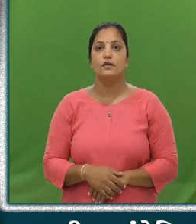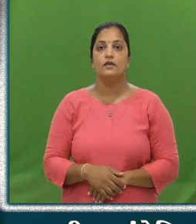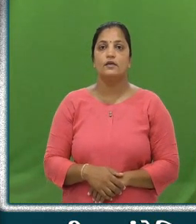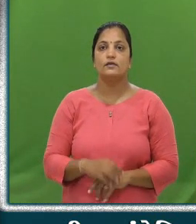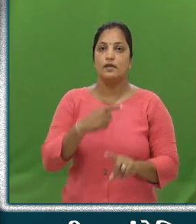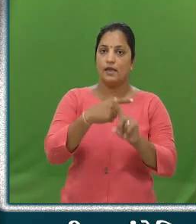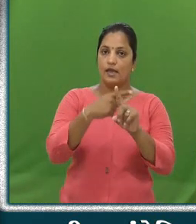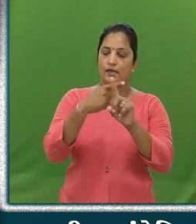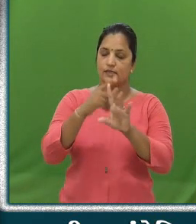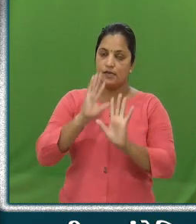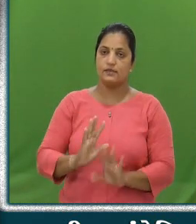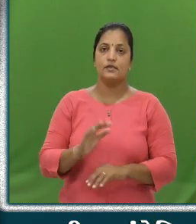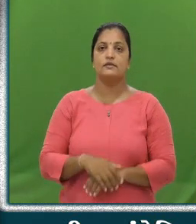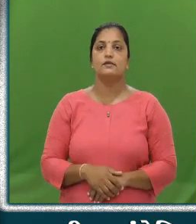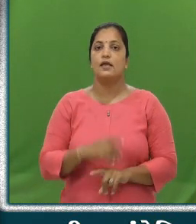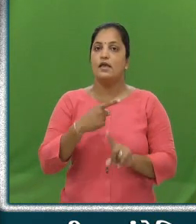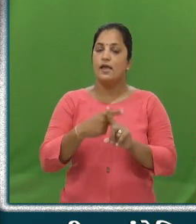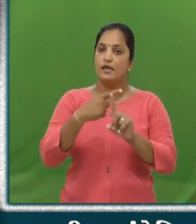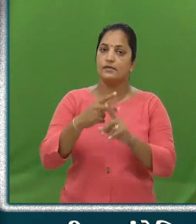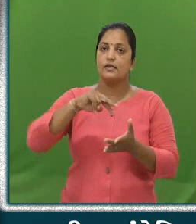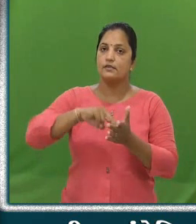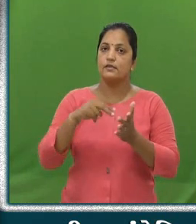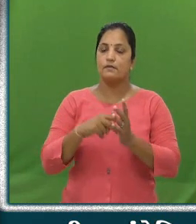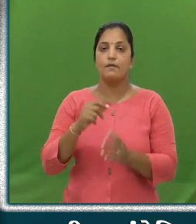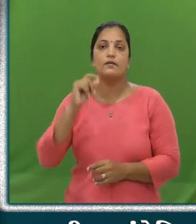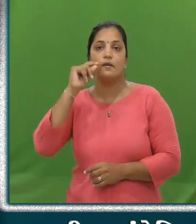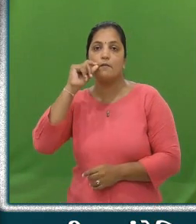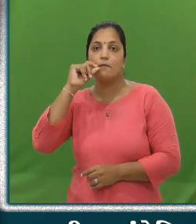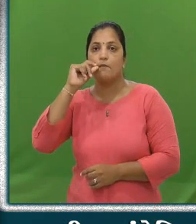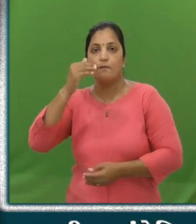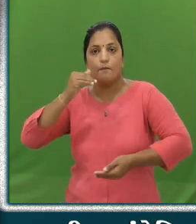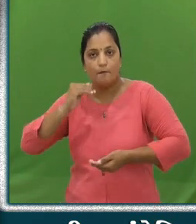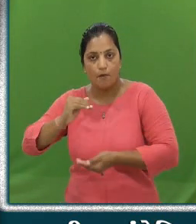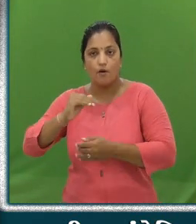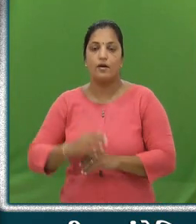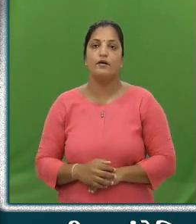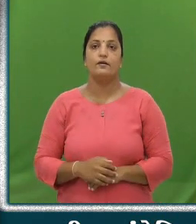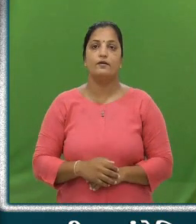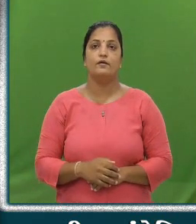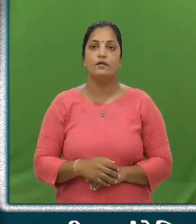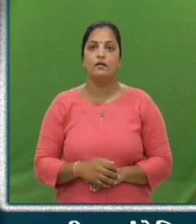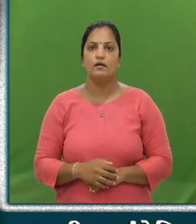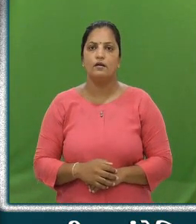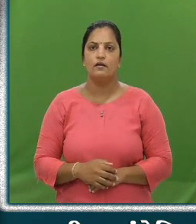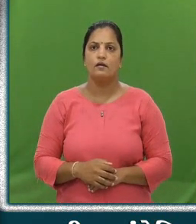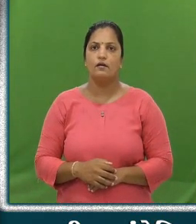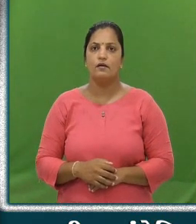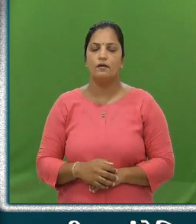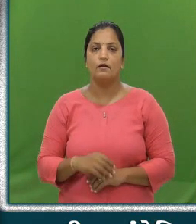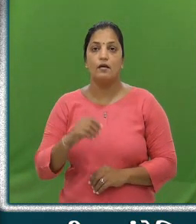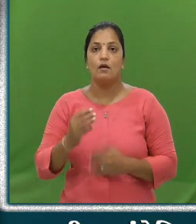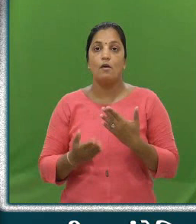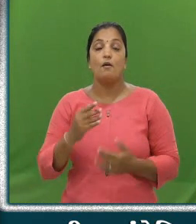હશે એક્સ એક્સ હશે એટલે એક્સ એક્સ એટલે જે સંતતિ હશે તે કઈ હશે માદા સંતતિ